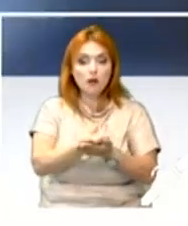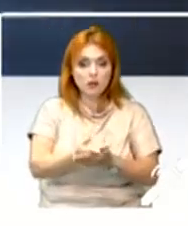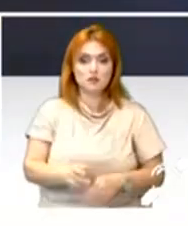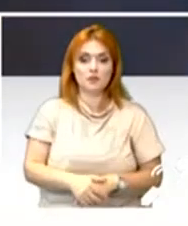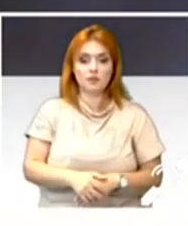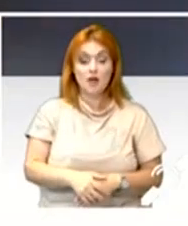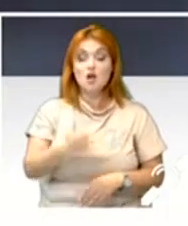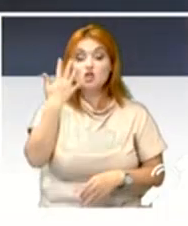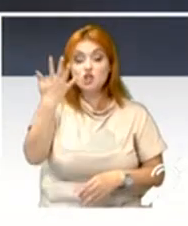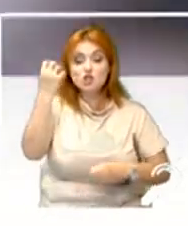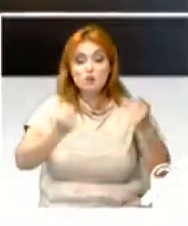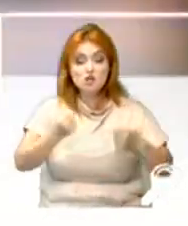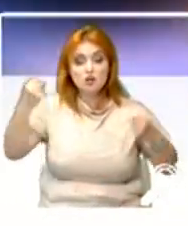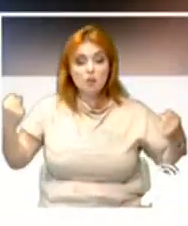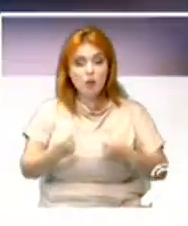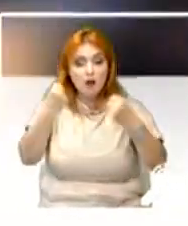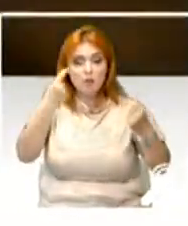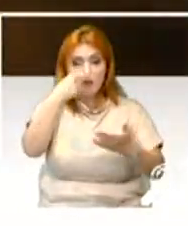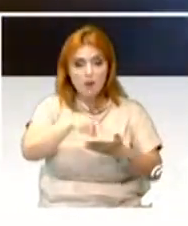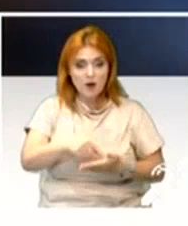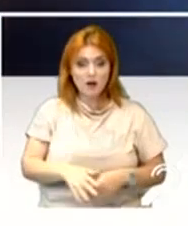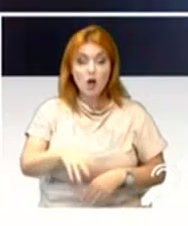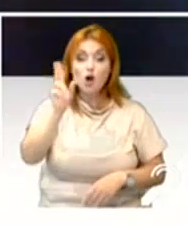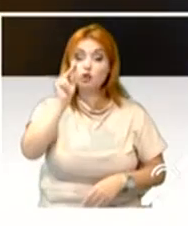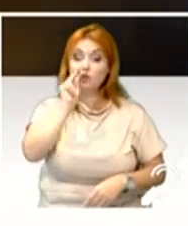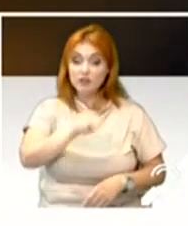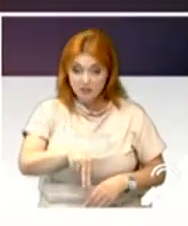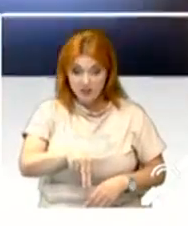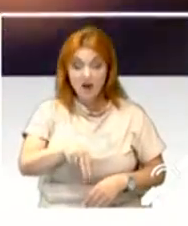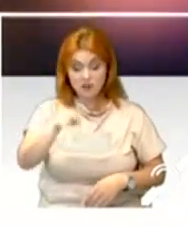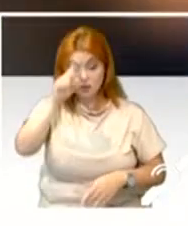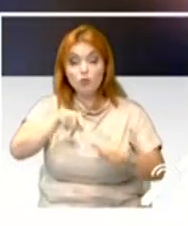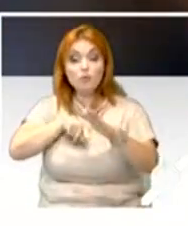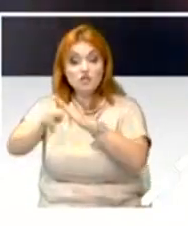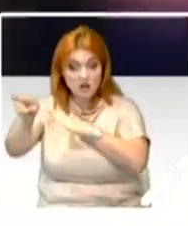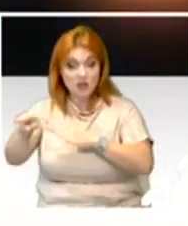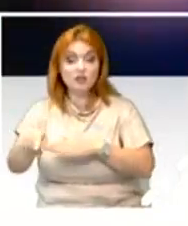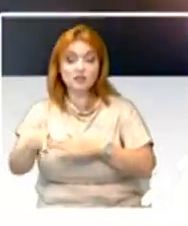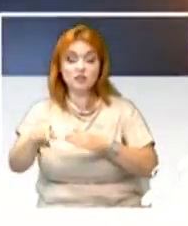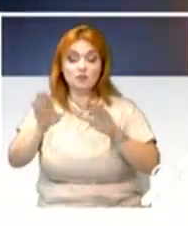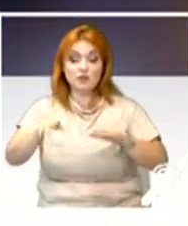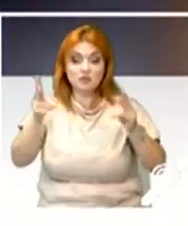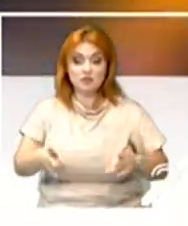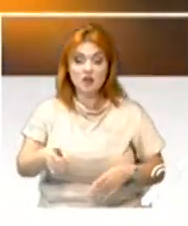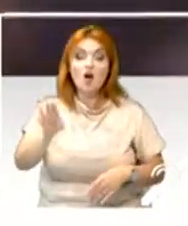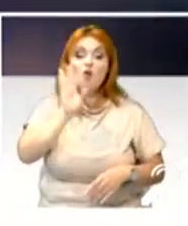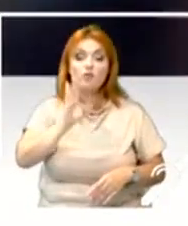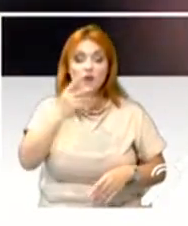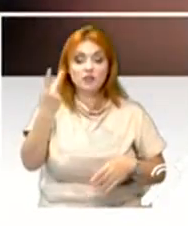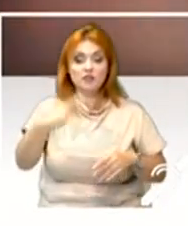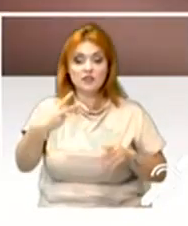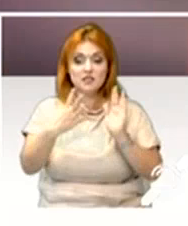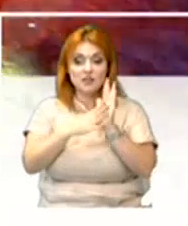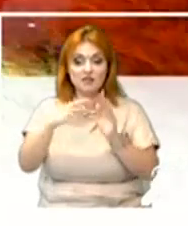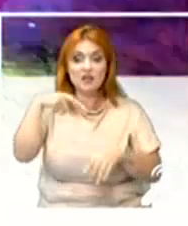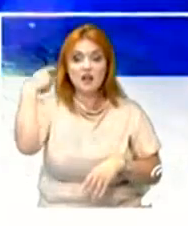s-au ciocnit violent. Șoferul care ar fi provocat tragedia a fugit de la fața locului. O femeie de 29 de ani, mama a 2 copii, a murit